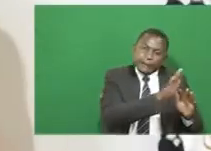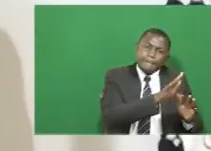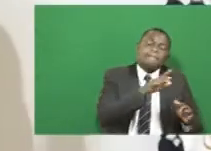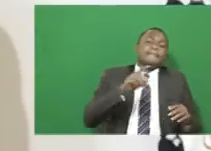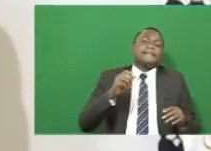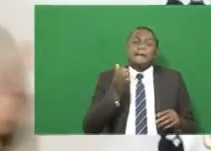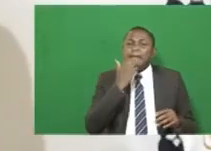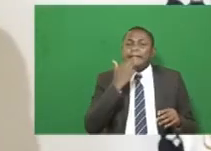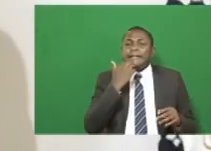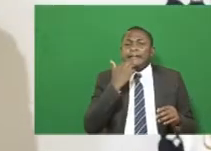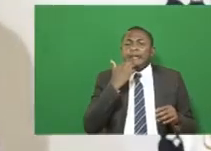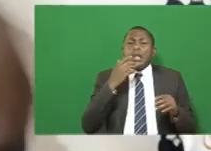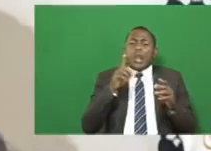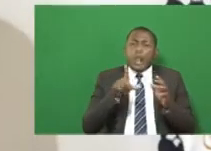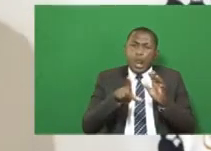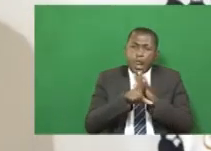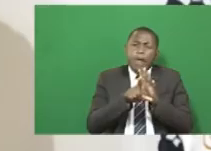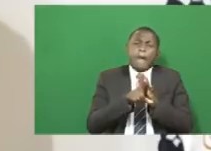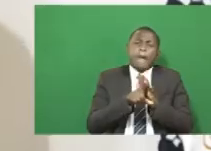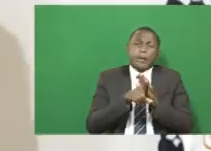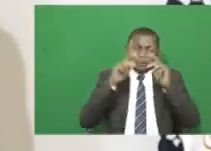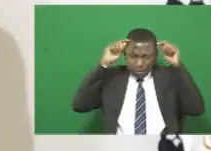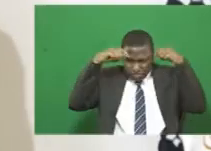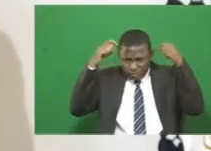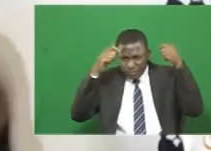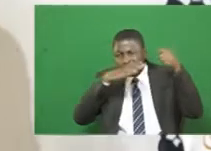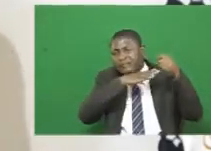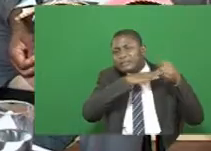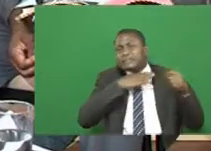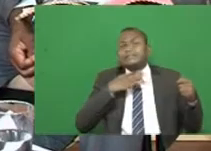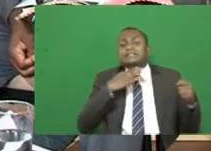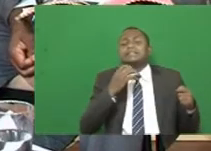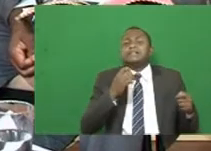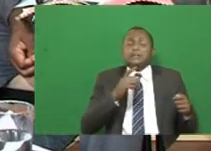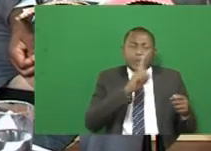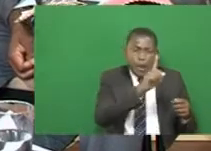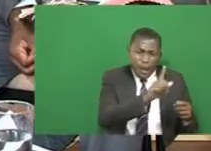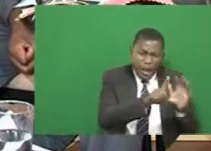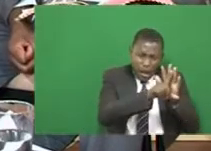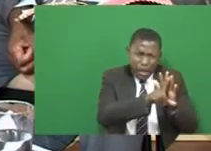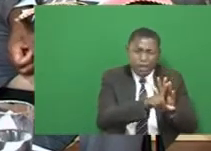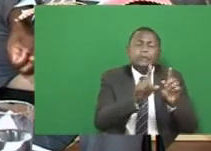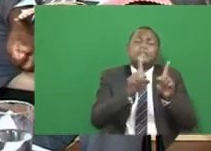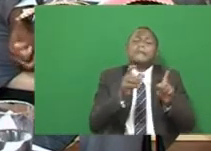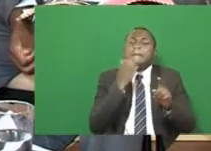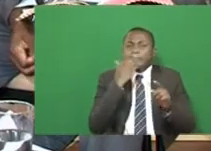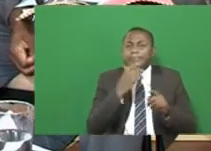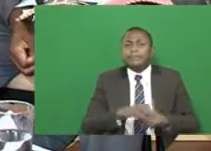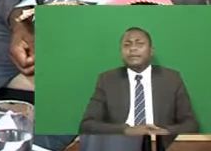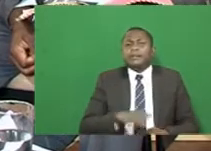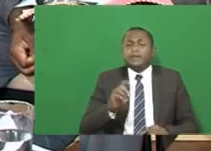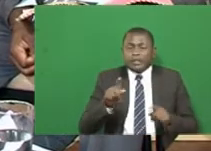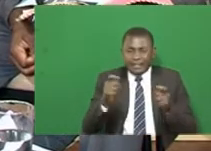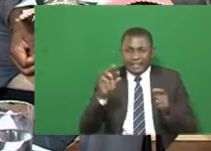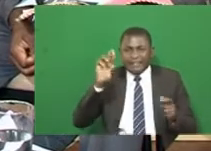Murayiro achireva maceremonial laws ekupira mutemberi. Murayiro achireva Old Testament yese. Alright. Wapabataka. Eh. Andi futi